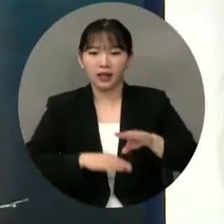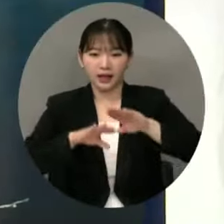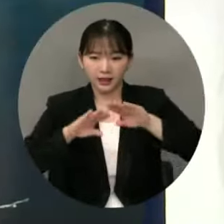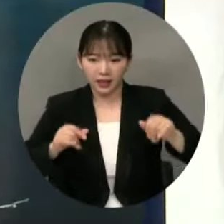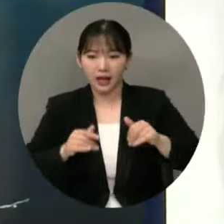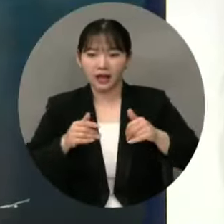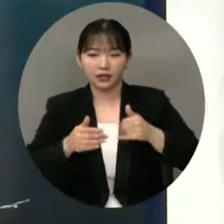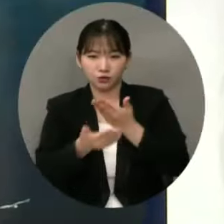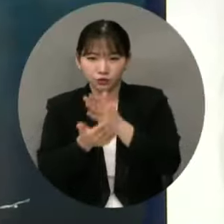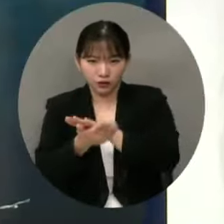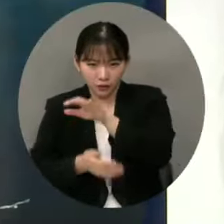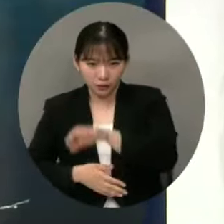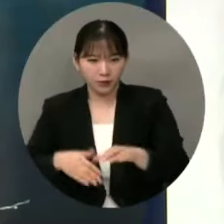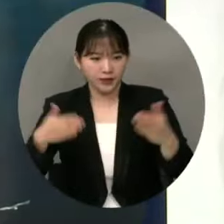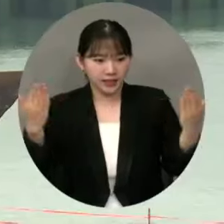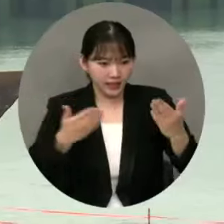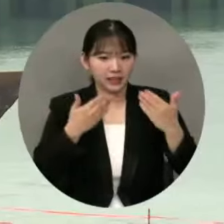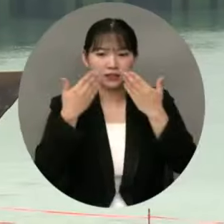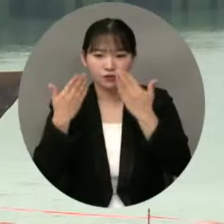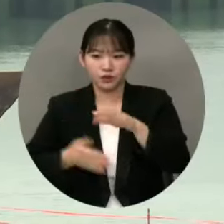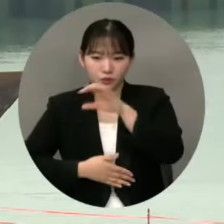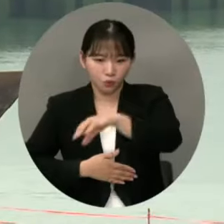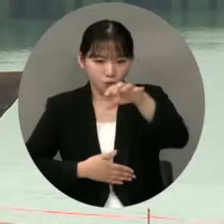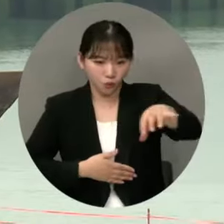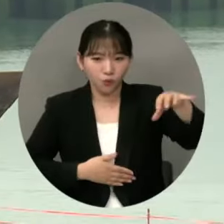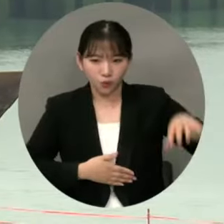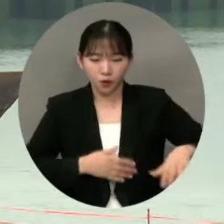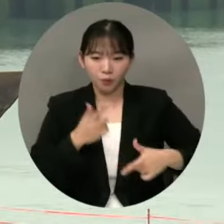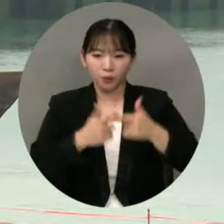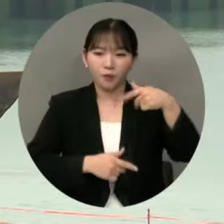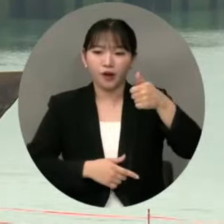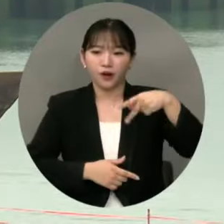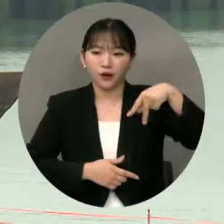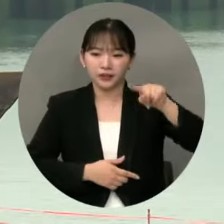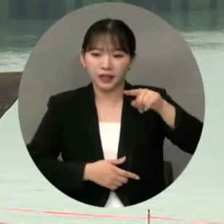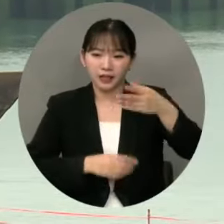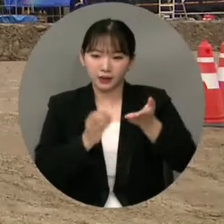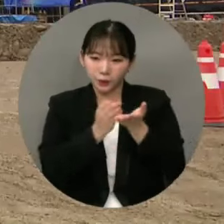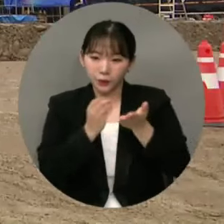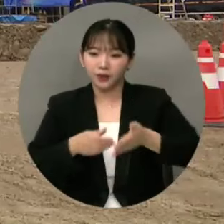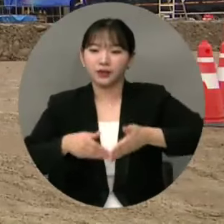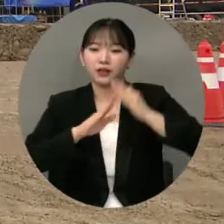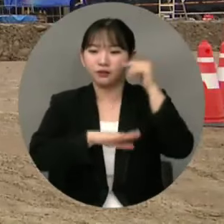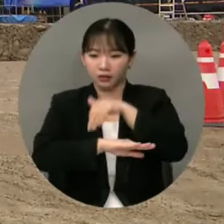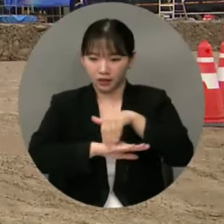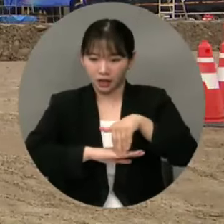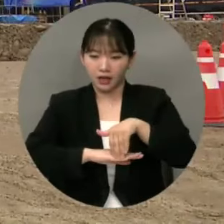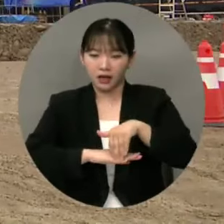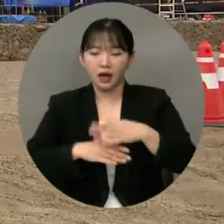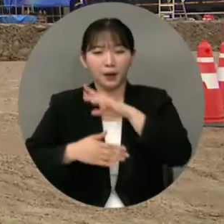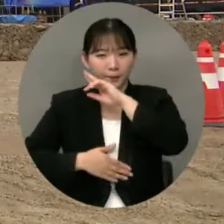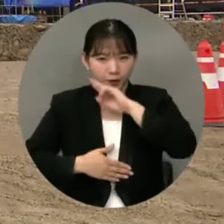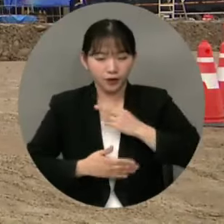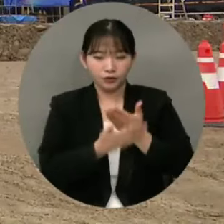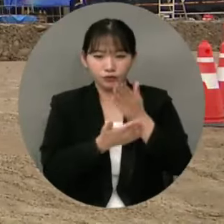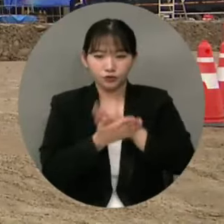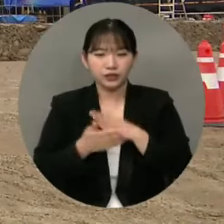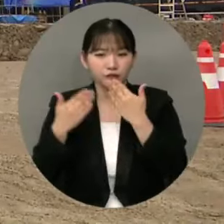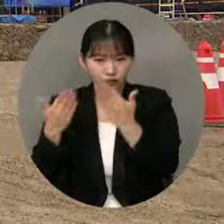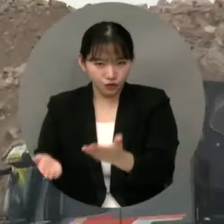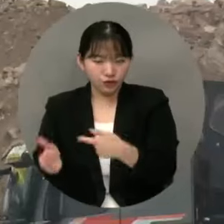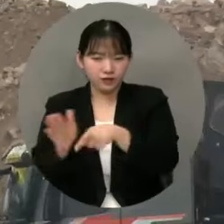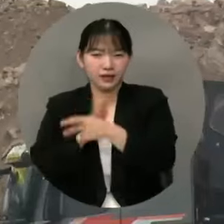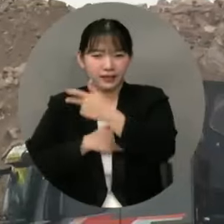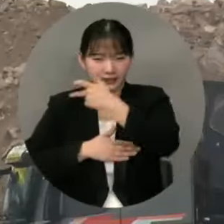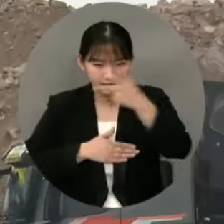육상공장구역, 업무 및 휴식구역까지 이곳 목포 허사도 일대에 들어설 예정으로 편리한 정비와 휴식을 위한